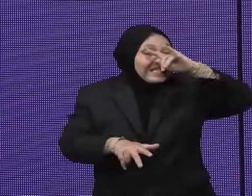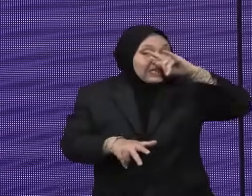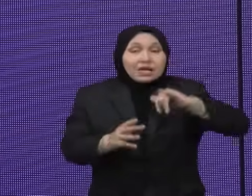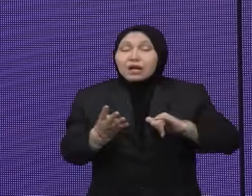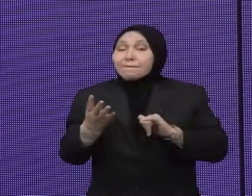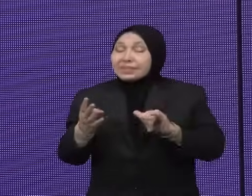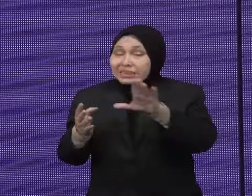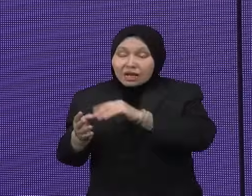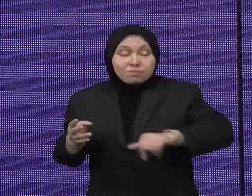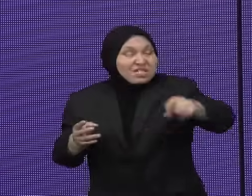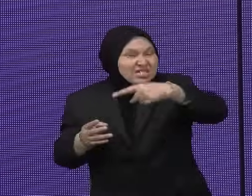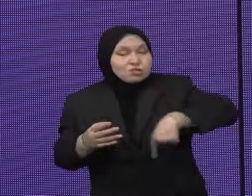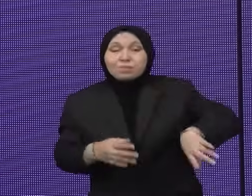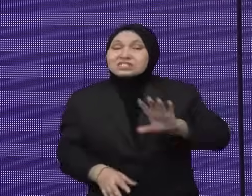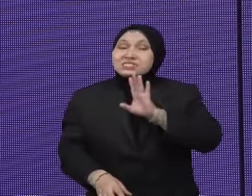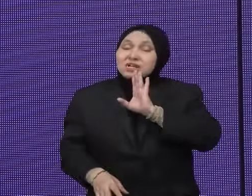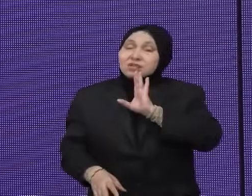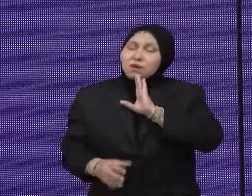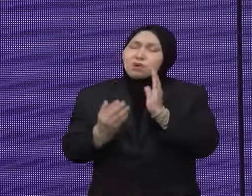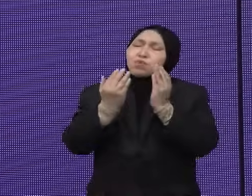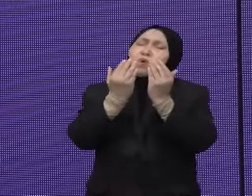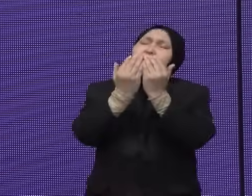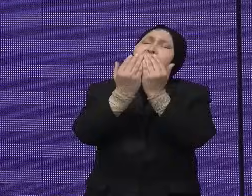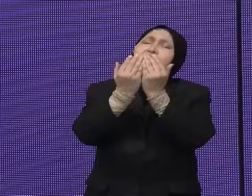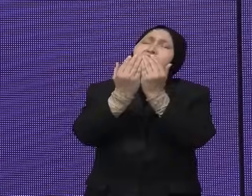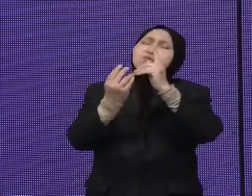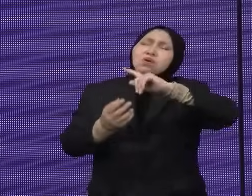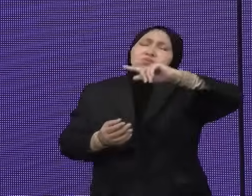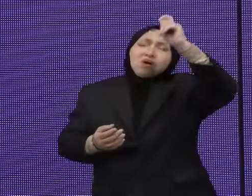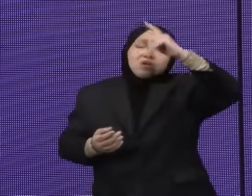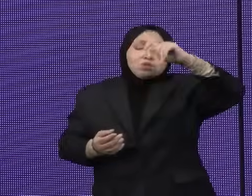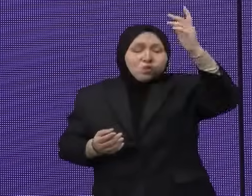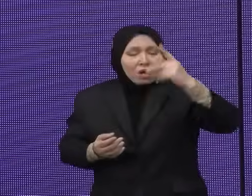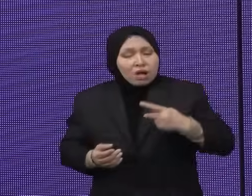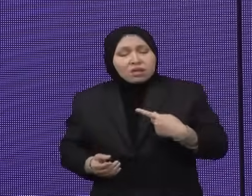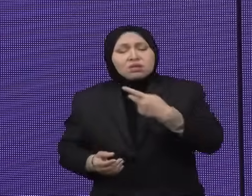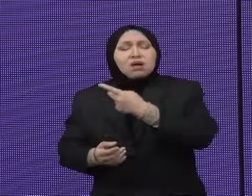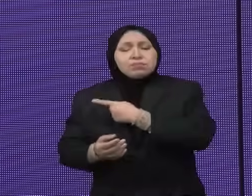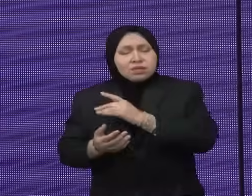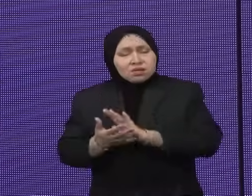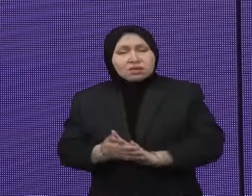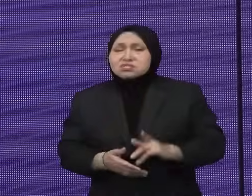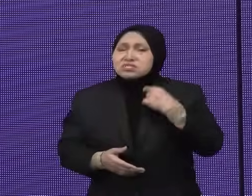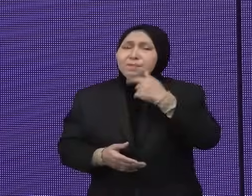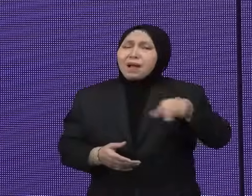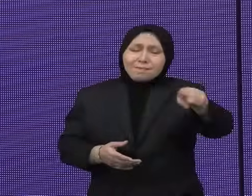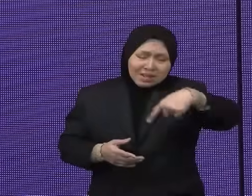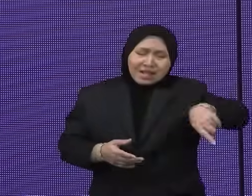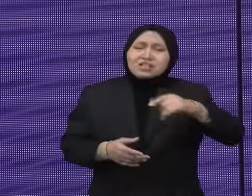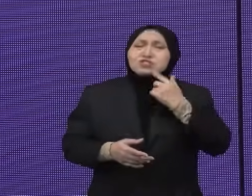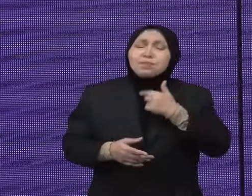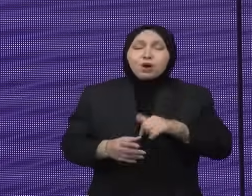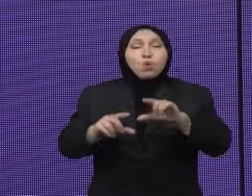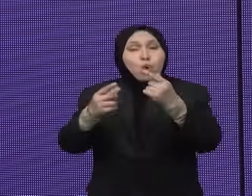yang mereka sendiri bercakap ataupun berdoa, Rabbana akhrijna min hadhil qaryah. Siapa mereka ini? Mereka